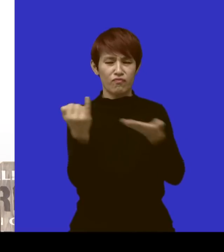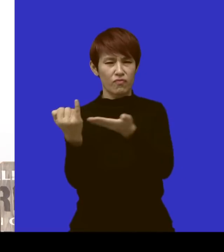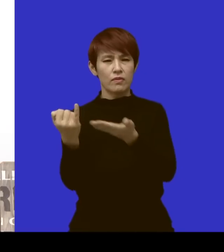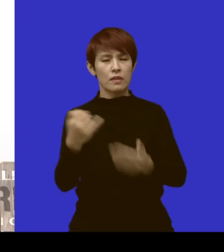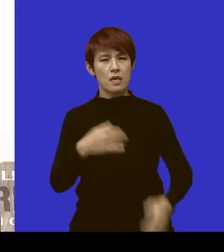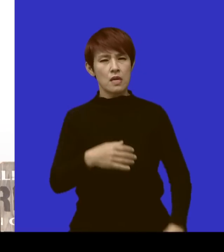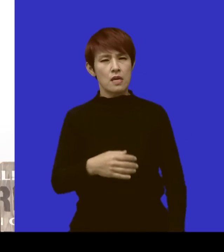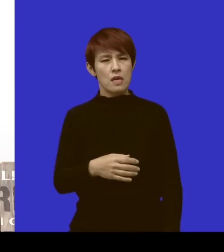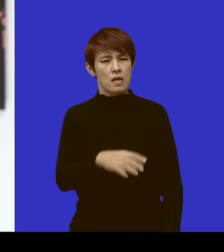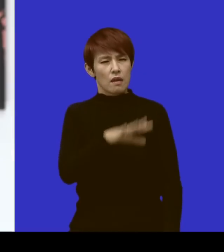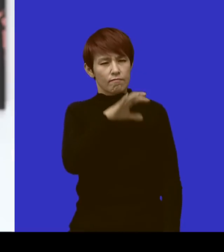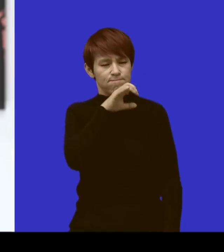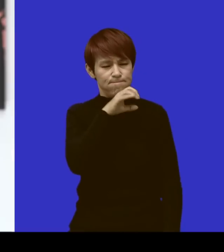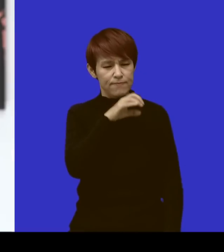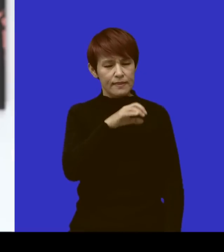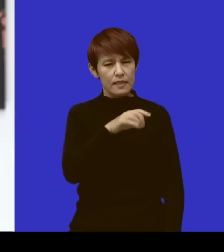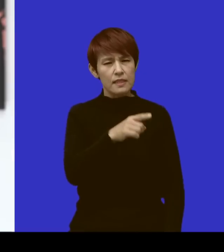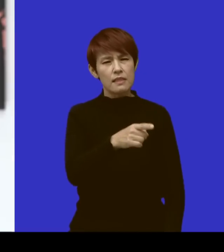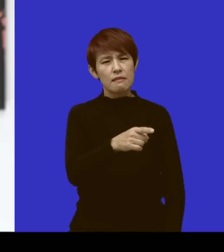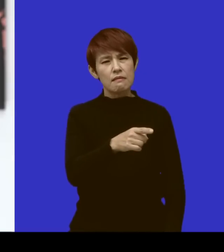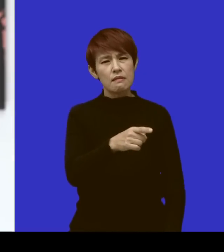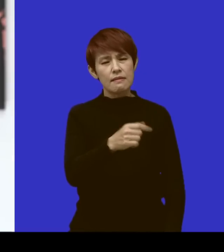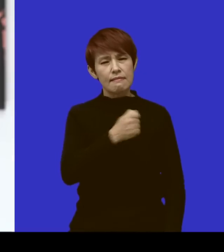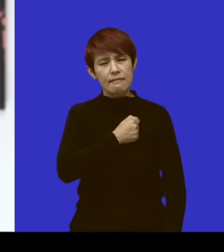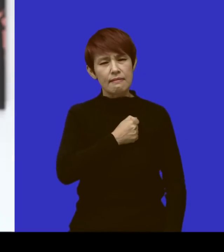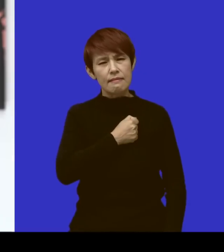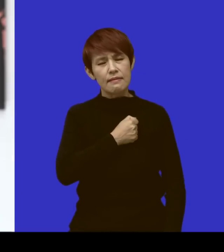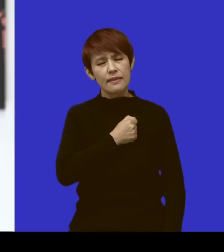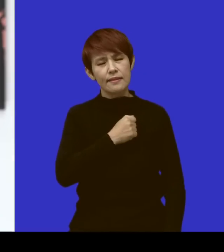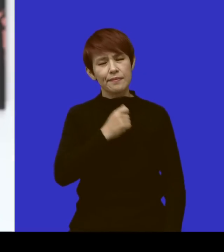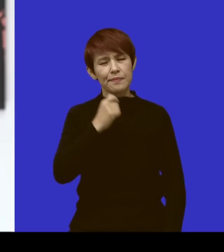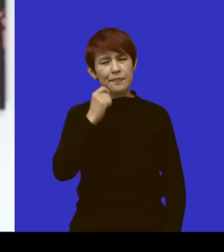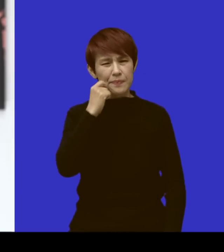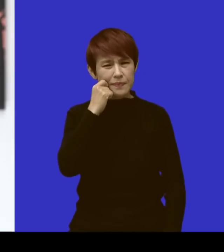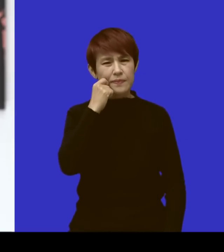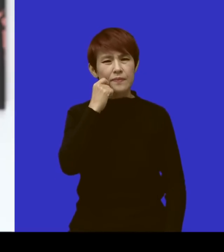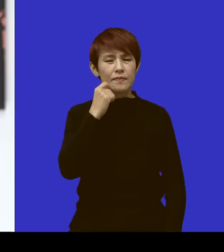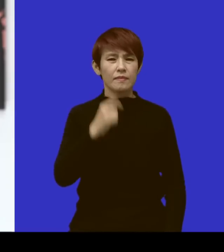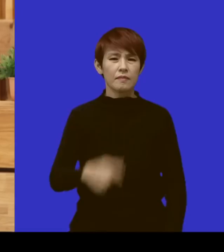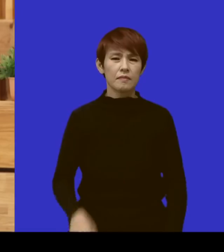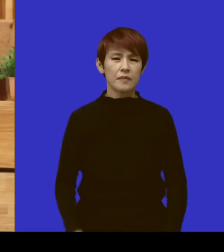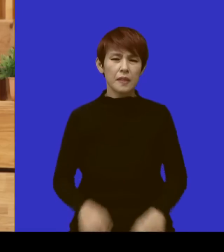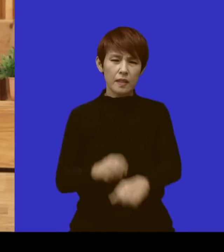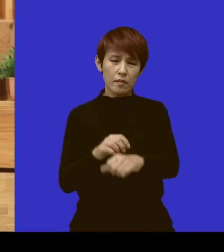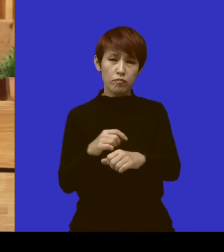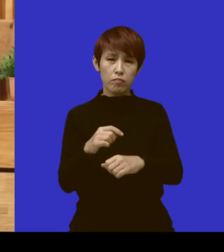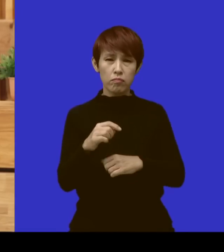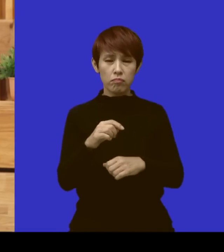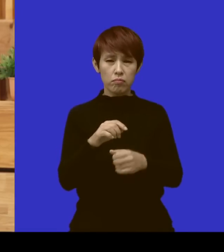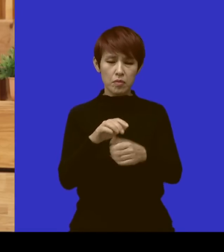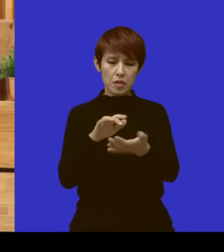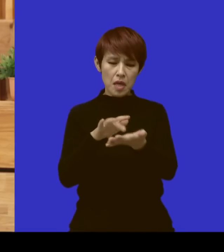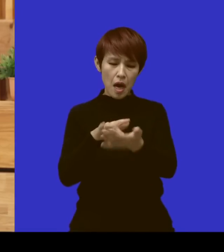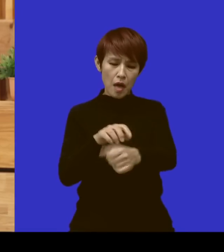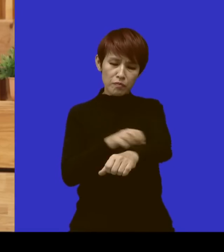원망을 하지 않는 쪽으로. 네네네. 그 가벼운 아토피를 치료하기 위해서 정말 독을 먹인